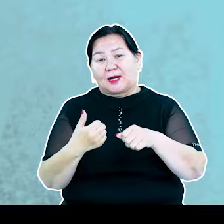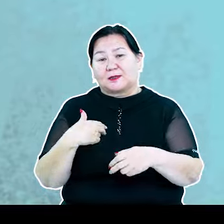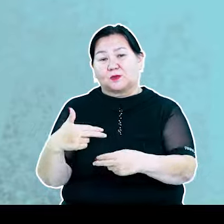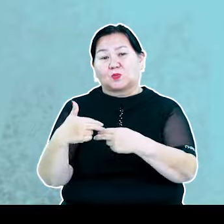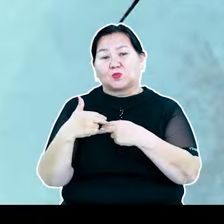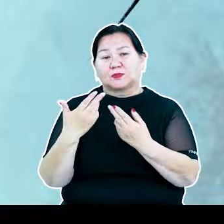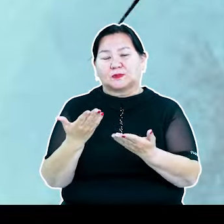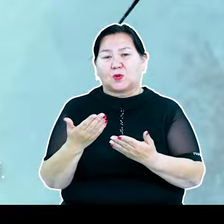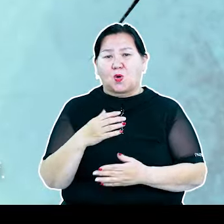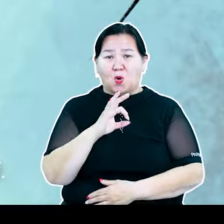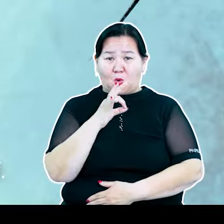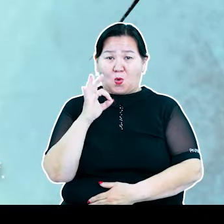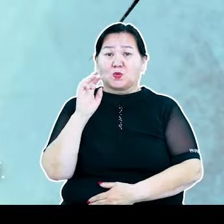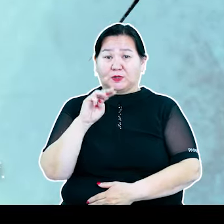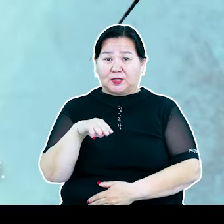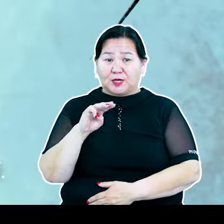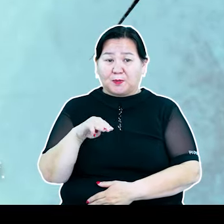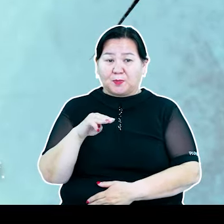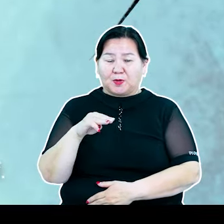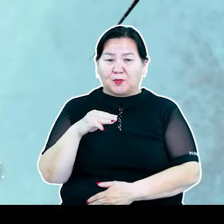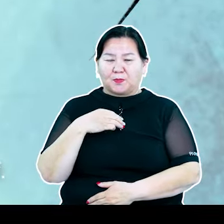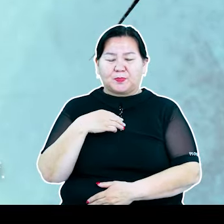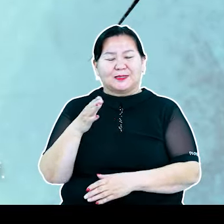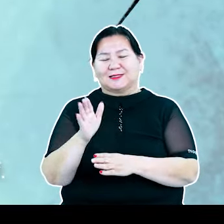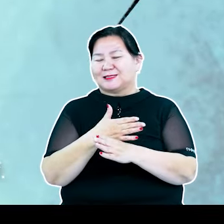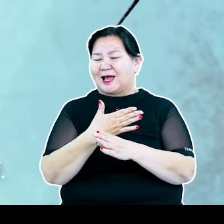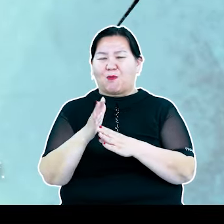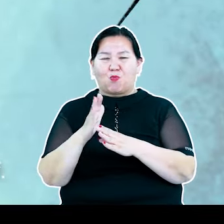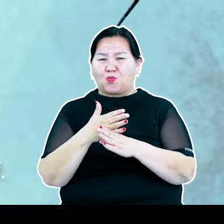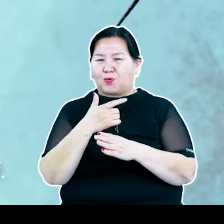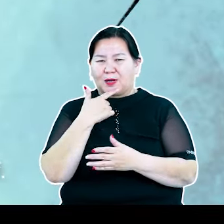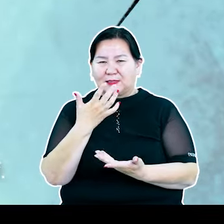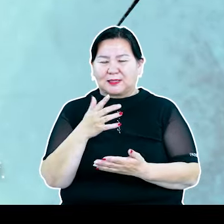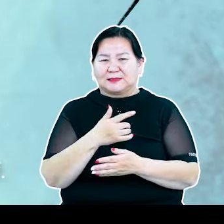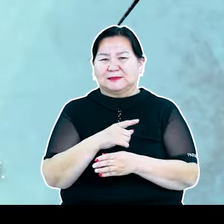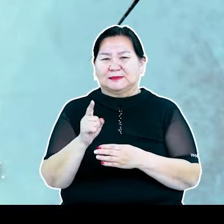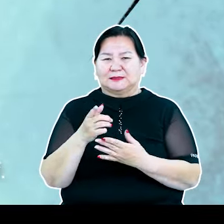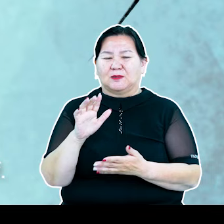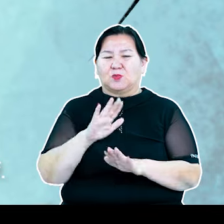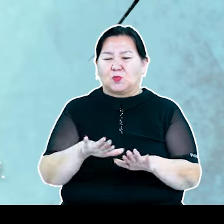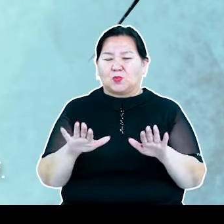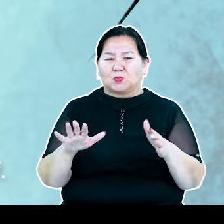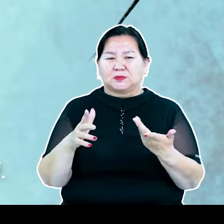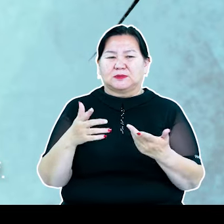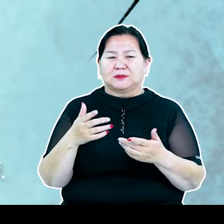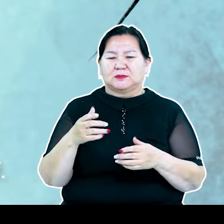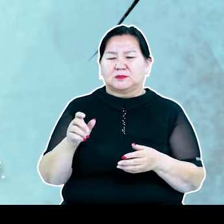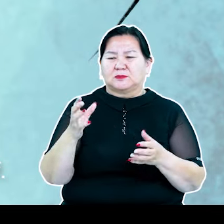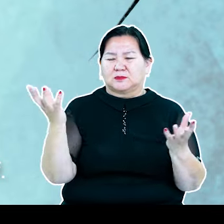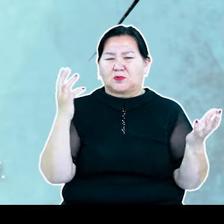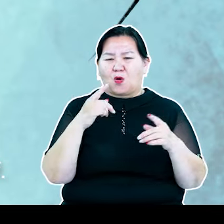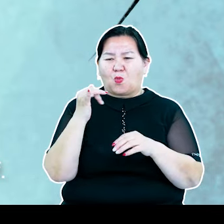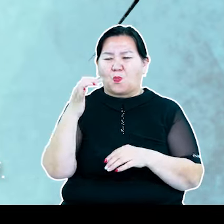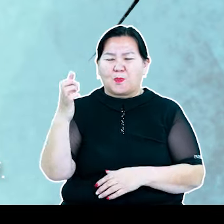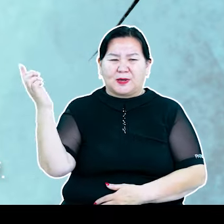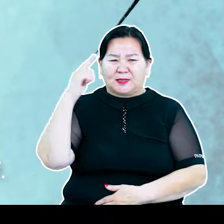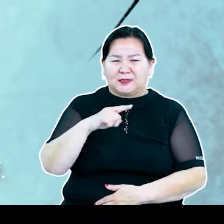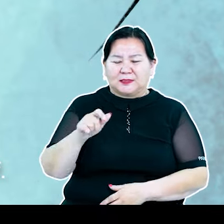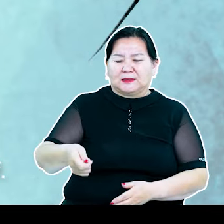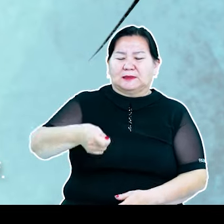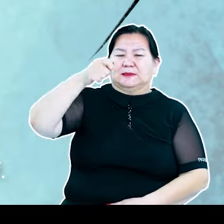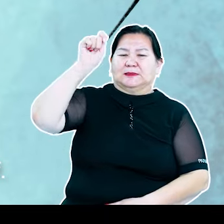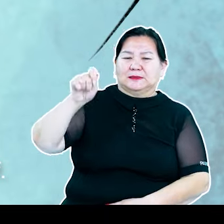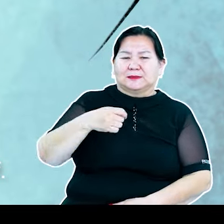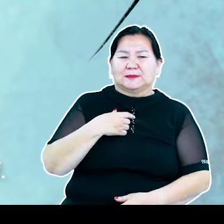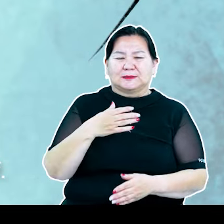туслаач. Өө тийм үү. Игч нь ойрд завгүй уулсан. Хүүхдүүд хотоос ирэх гээд их ч сүү сайлгээд юрдөө